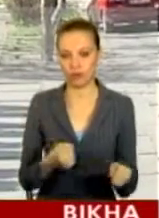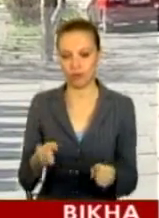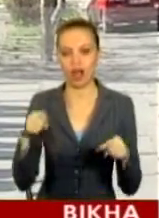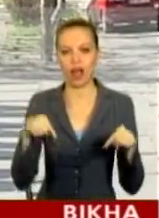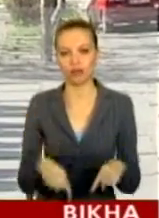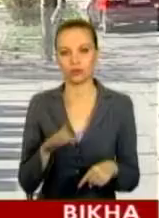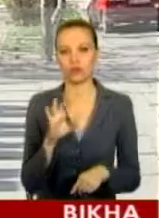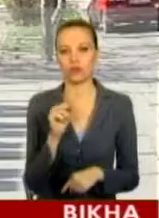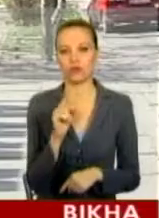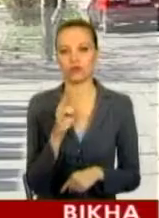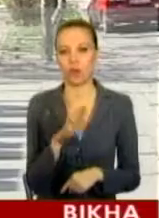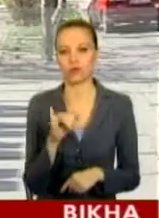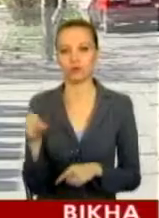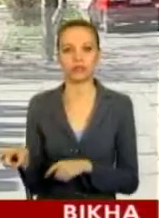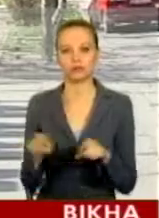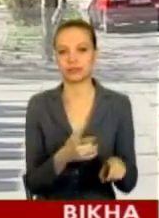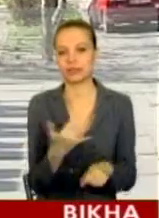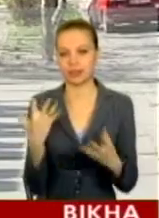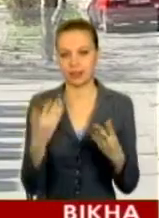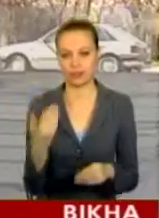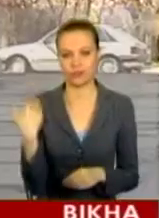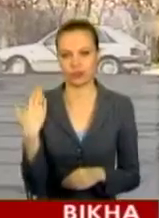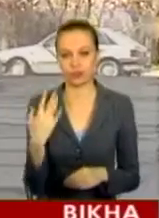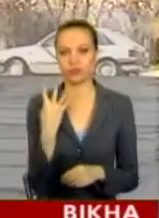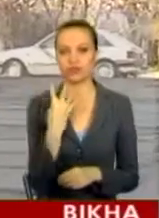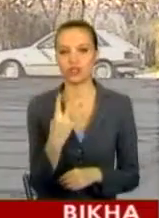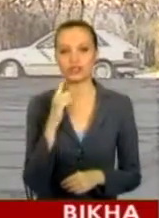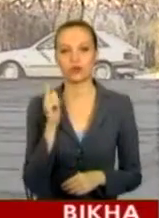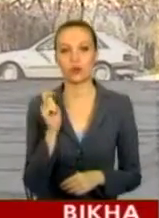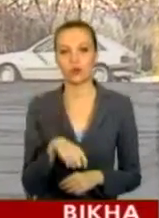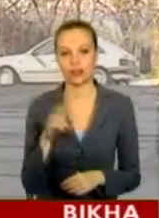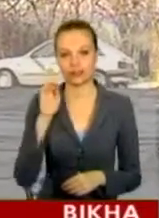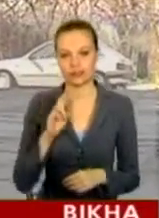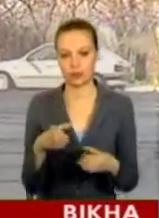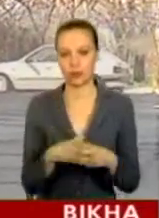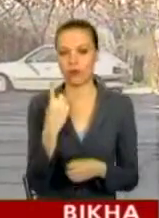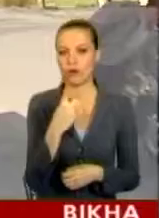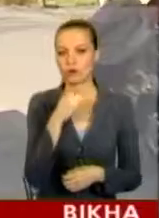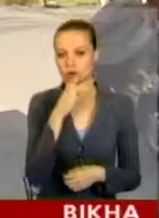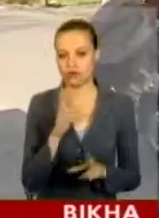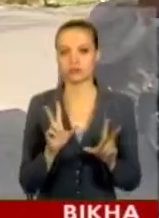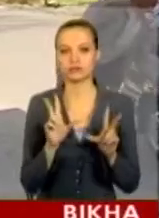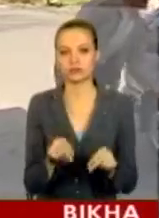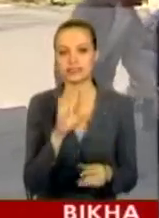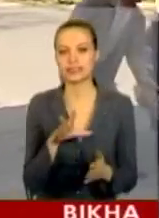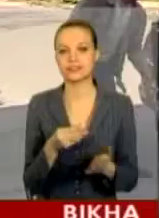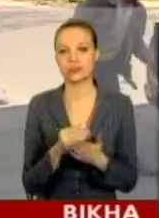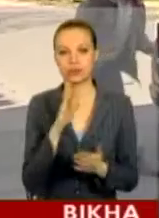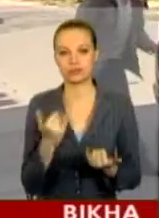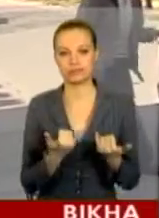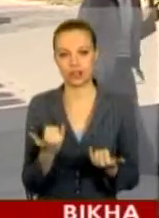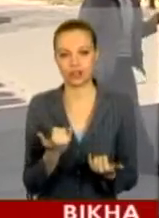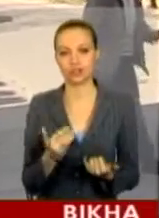тут, в Очакові, куди їх перевели кілька днів тому. Четверо українських моряків одночасно заприсяглися своїм